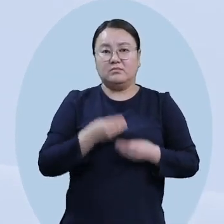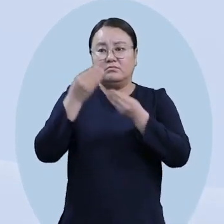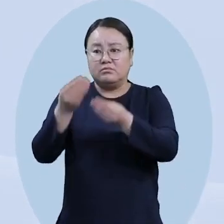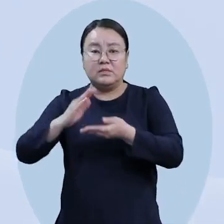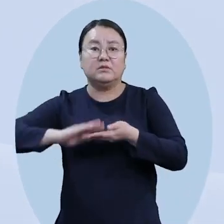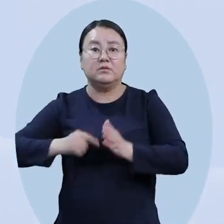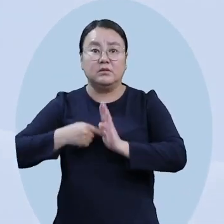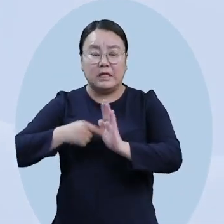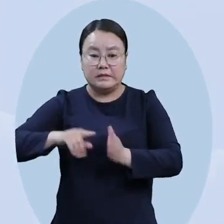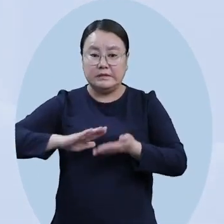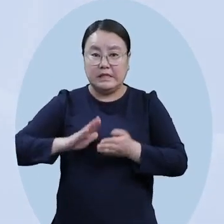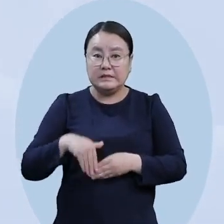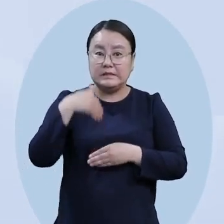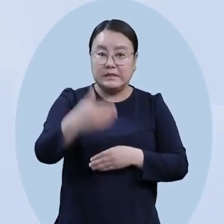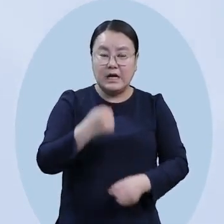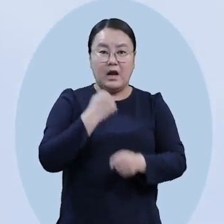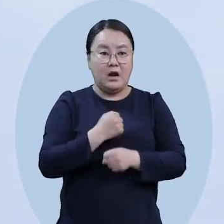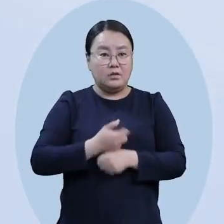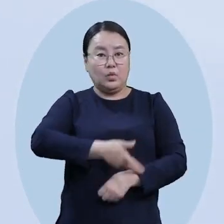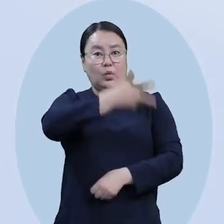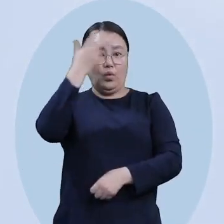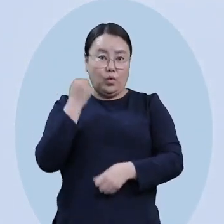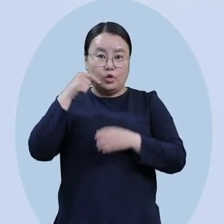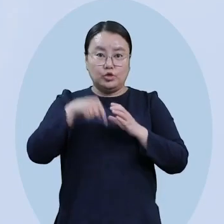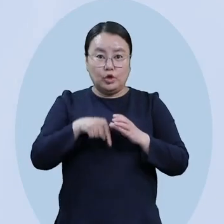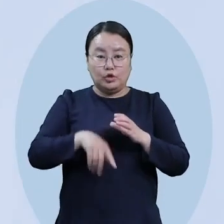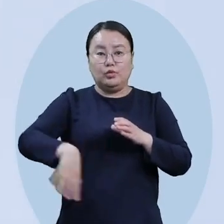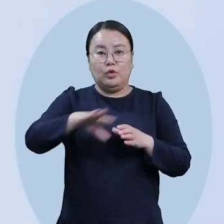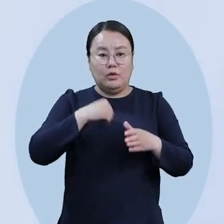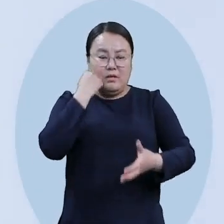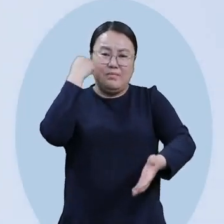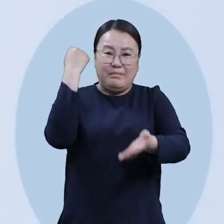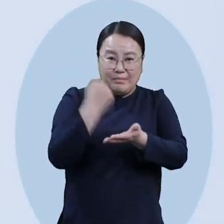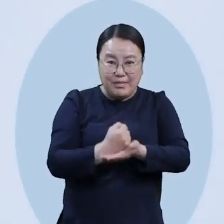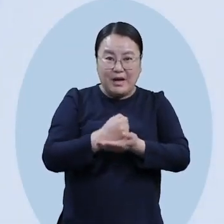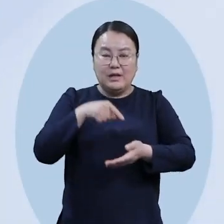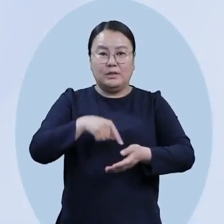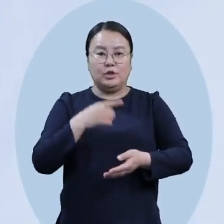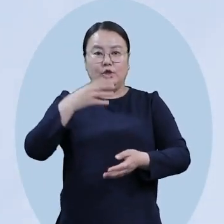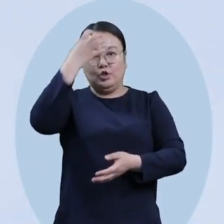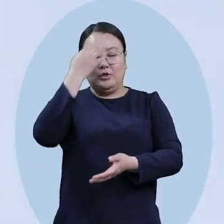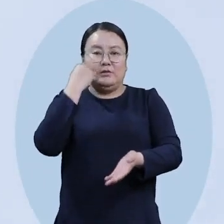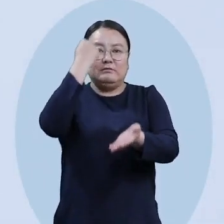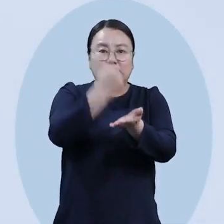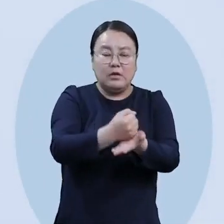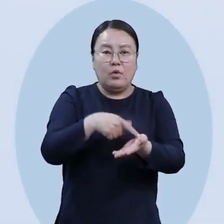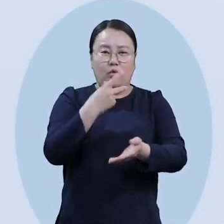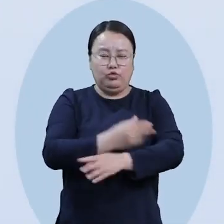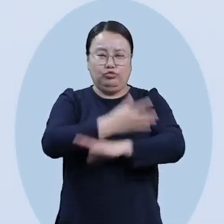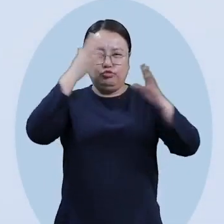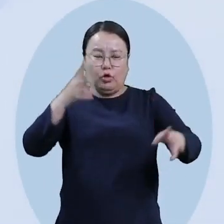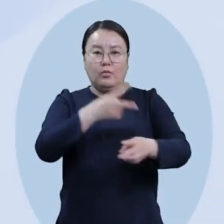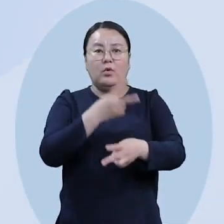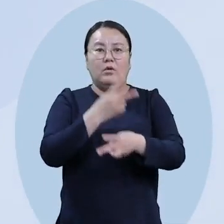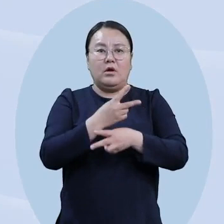хүргэж танилцуулна. Танилцуулснаас хойш ажлын 3 өдрийн дотор уг эхийг нотлон баталгаажуулж, төрийн тамга дарж үндсэн хуулийн